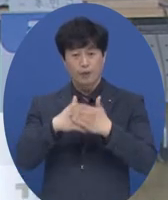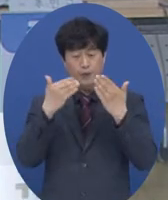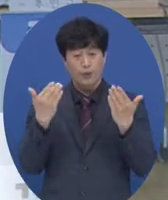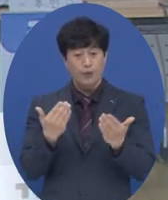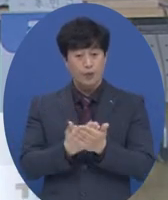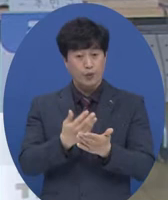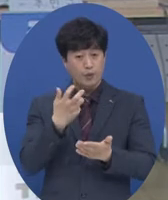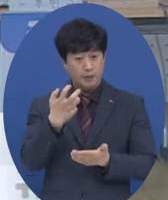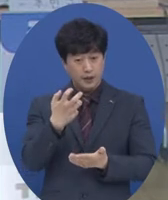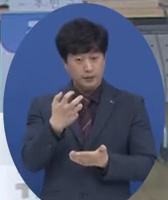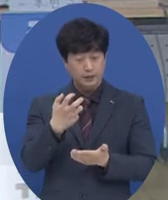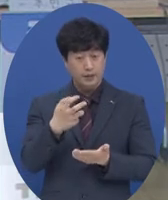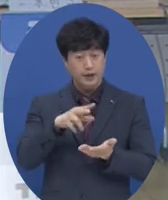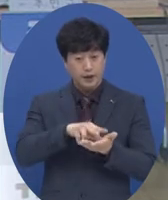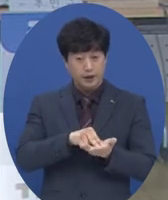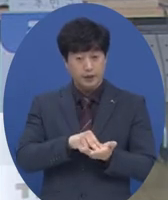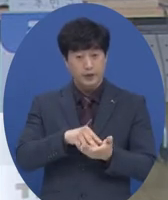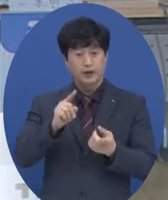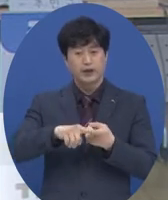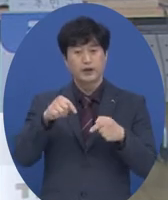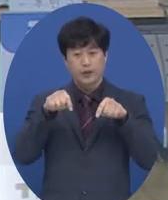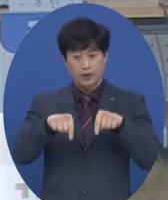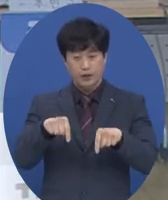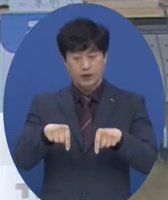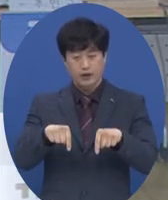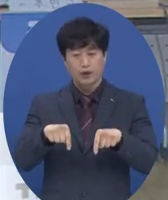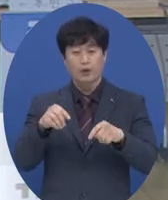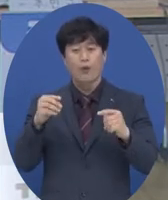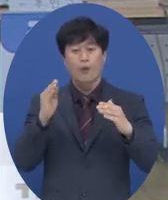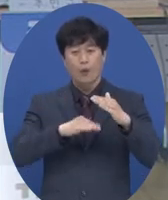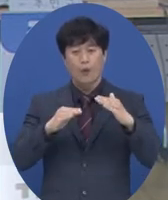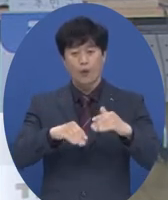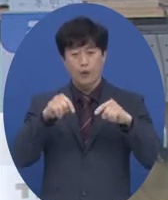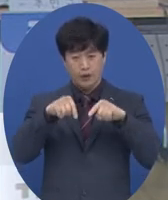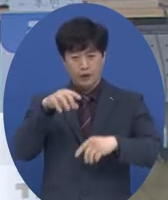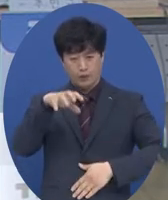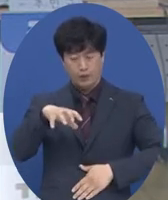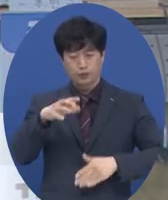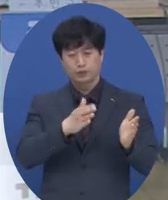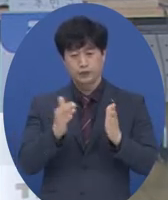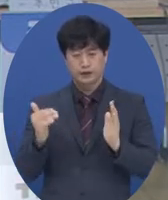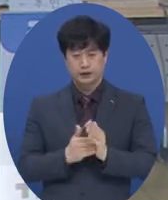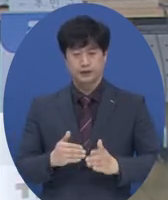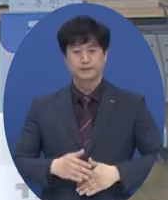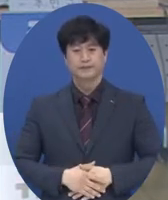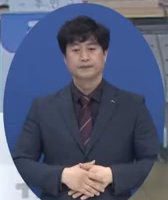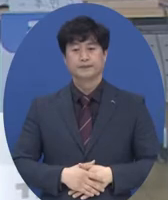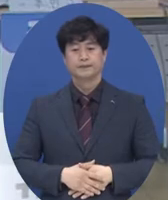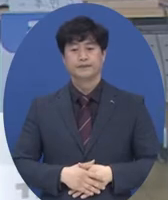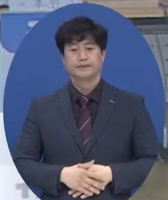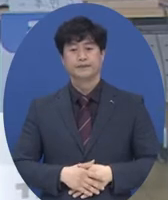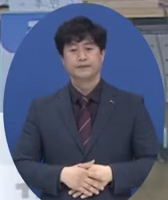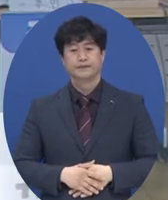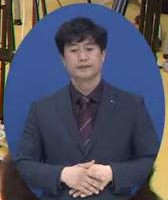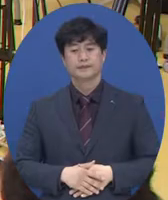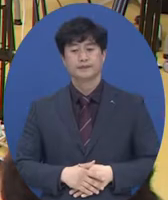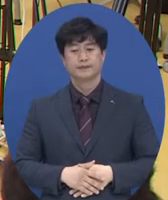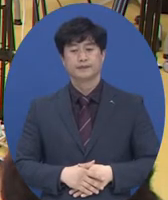의제에 관해 토론을 펼치는 정책과제 공론화의 장이 마련됐습니다. 구영슬 기자가 현장을 담아왔습니다.